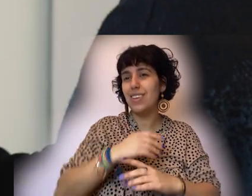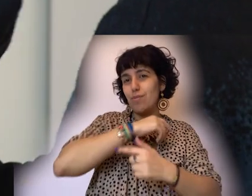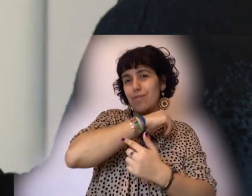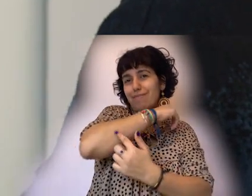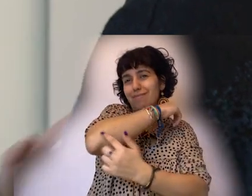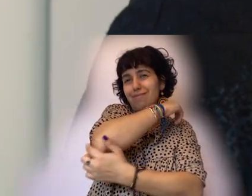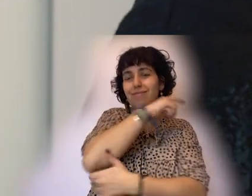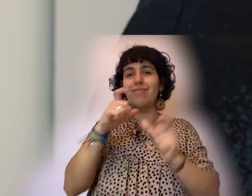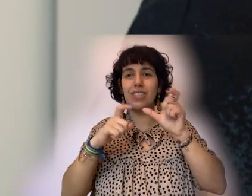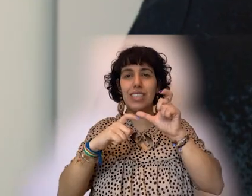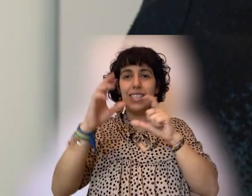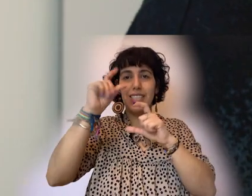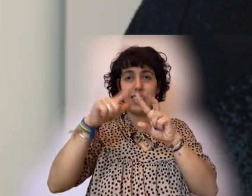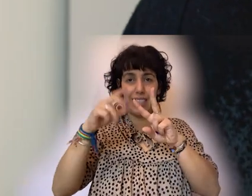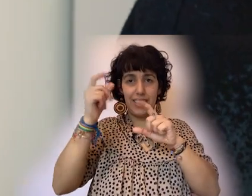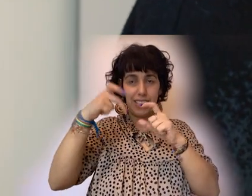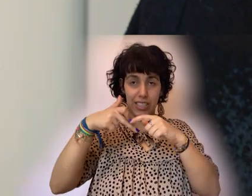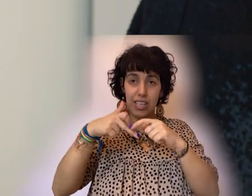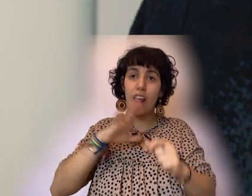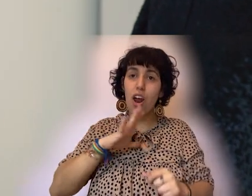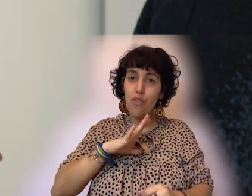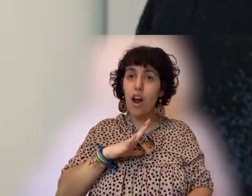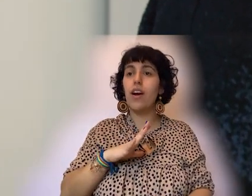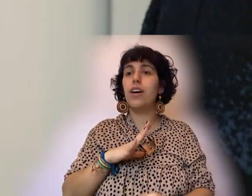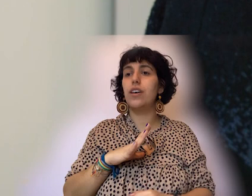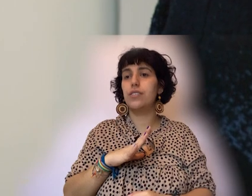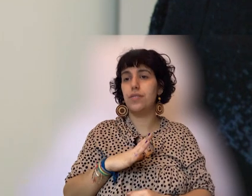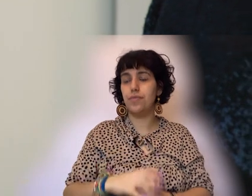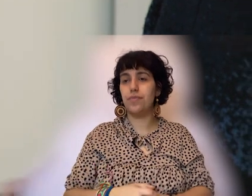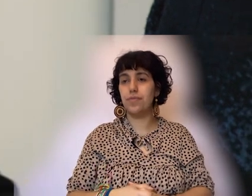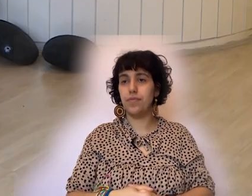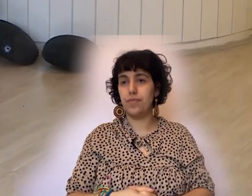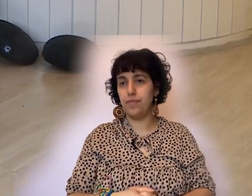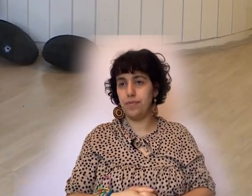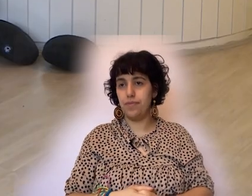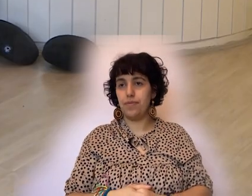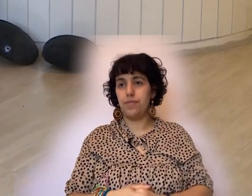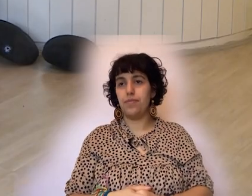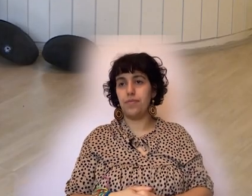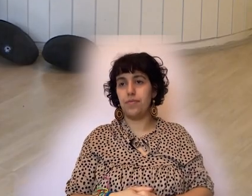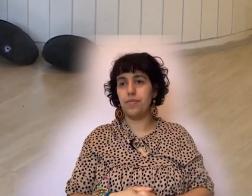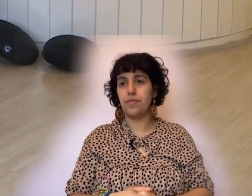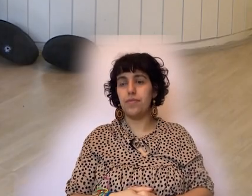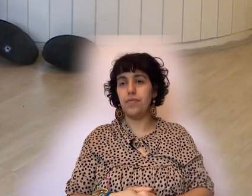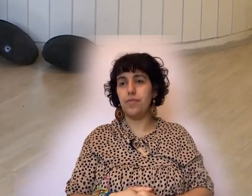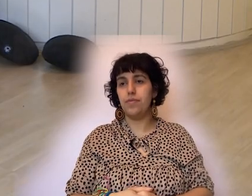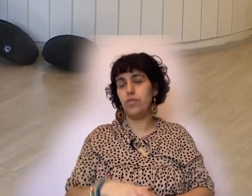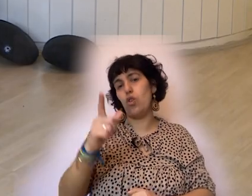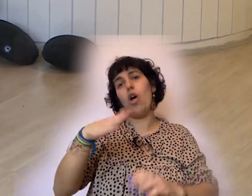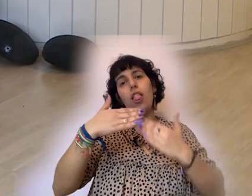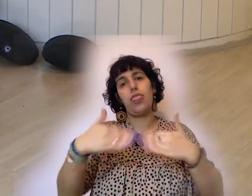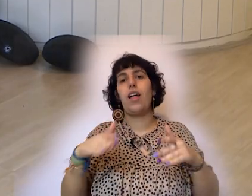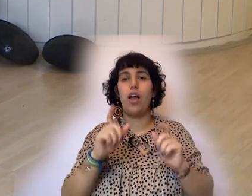buradan vuruş gerçekleştiğinde ona gerçekten etkisi Hale getirebiliyorsunuz bu veya mesafemiz uzak